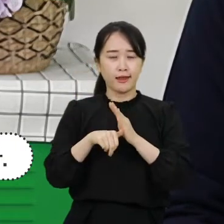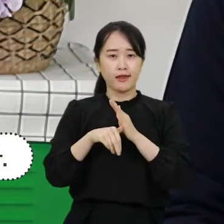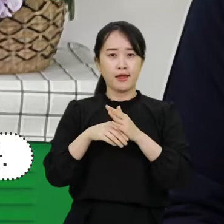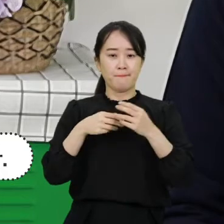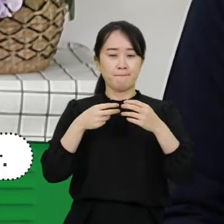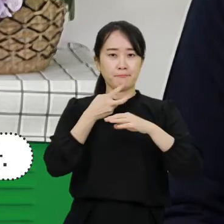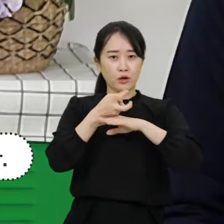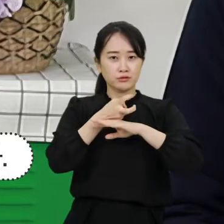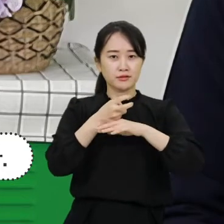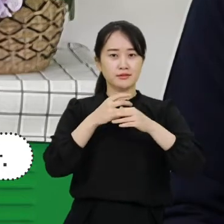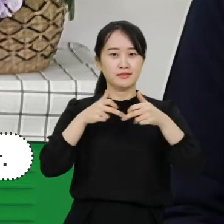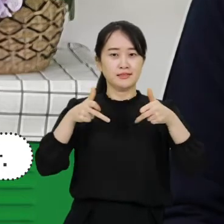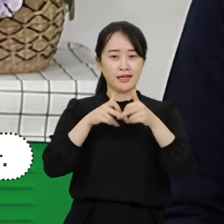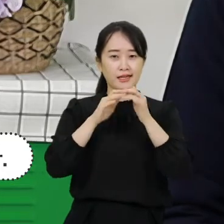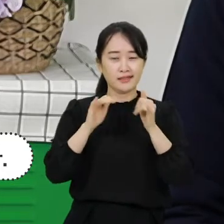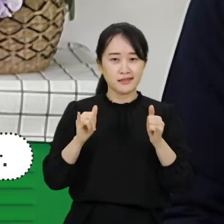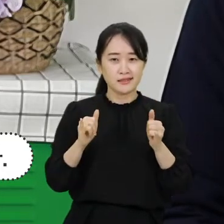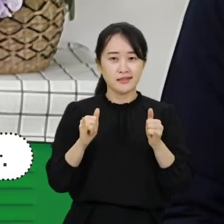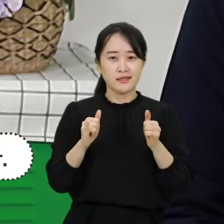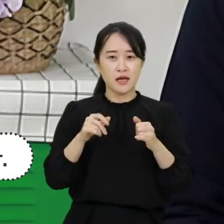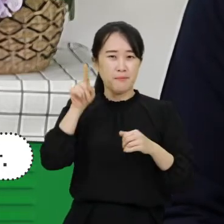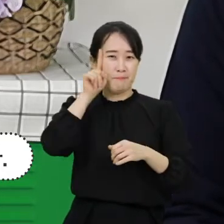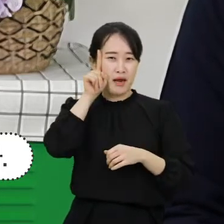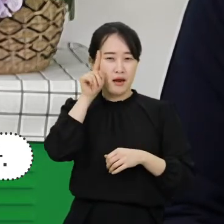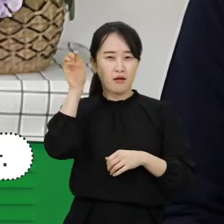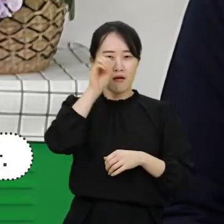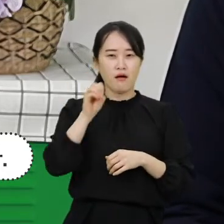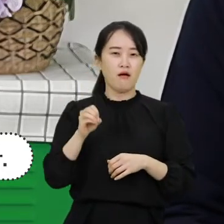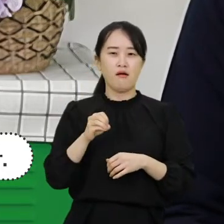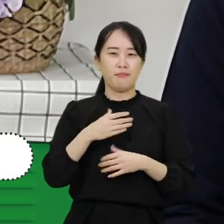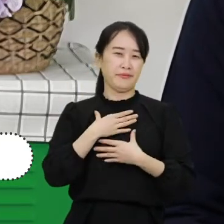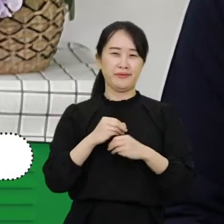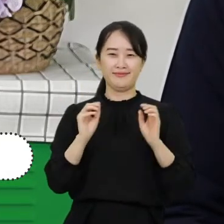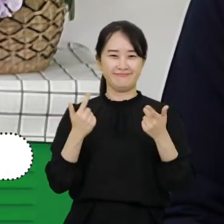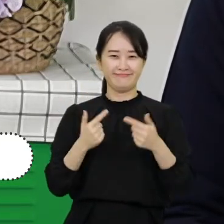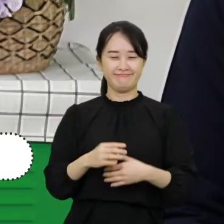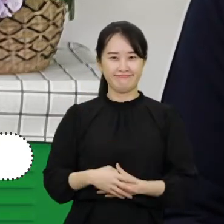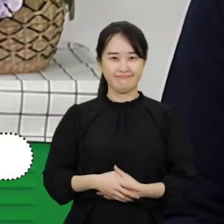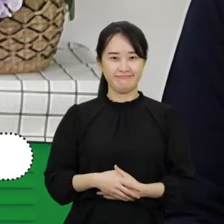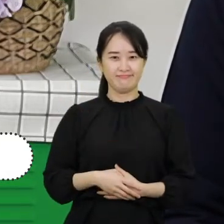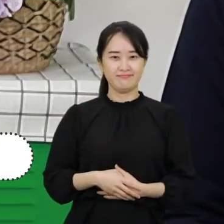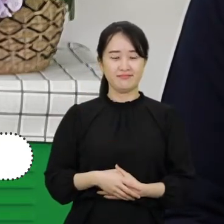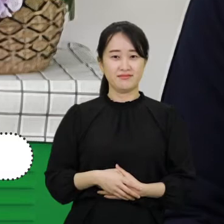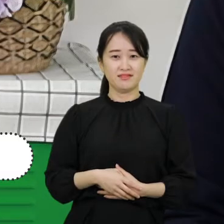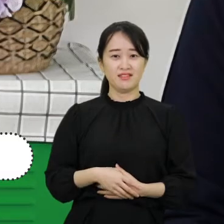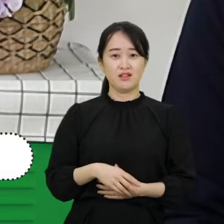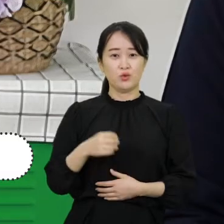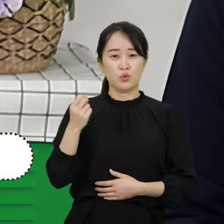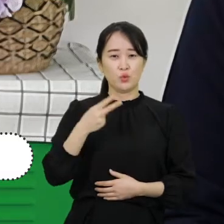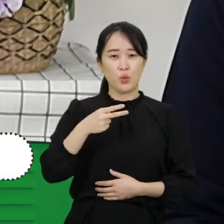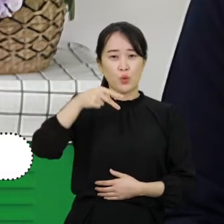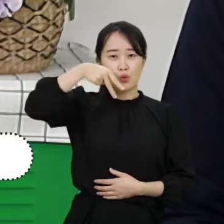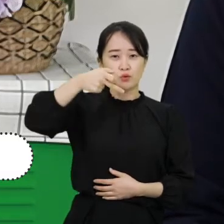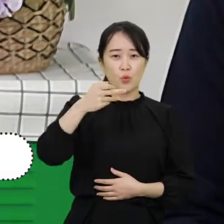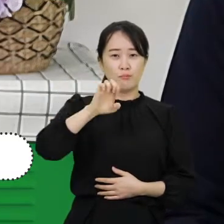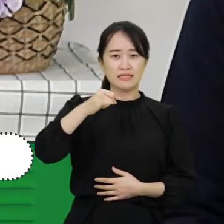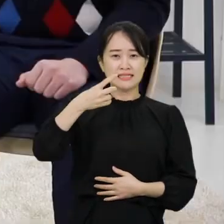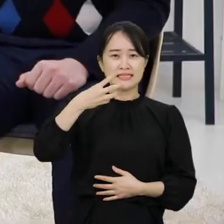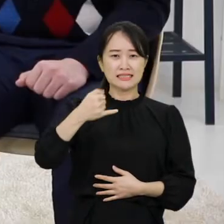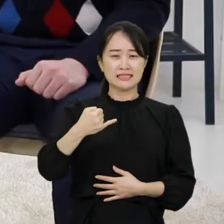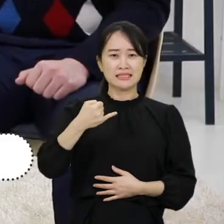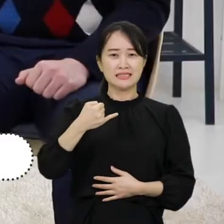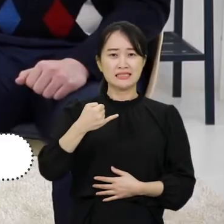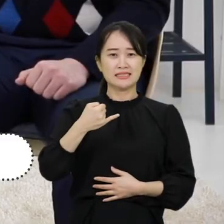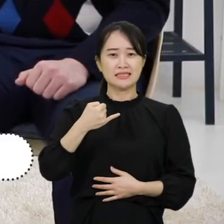대중교통을 이용하는 게 100% 무조건적으로 원활한 것이 아닙니다. 저희가 하드웨어가 있다면 또 소프트웨어가 중요할